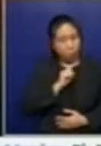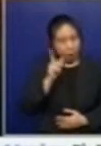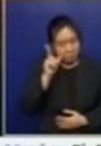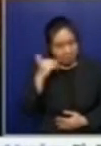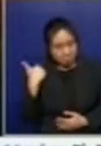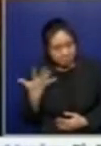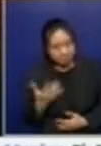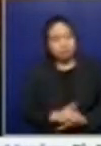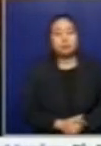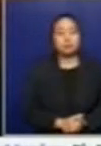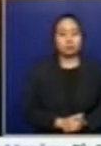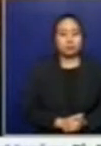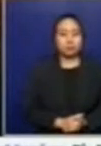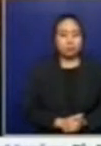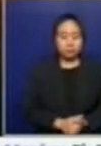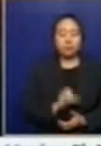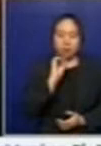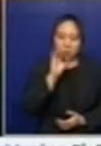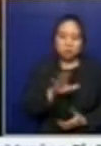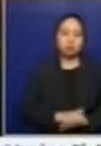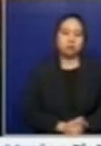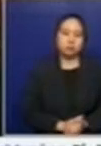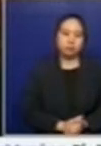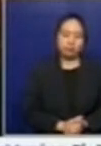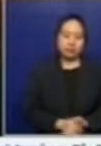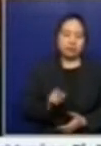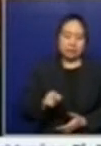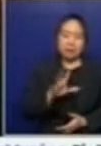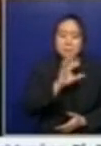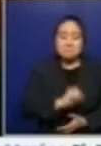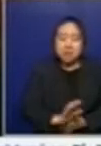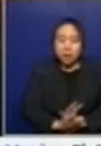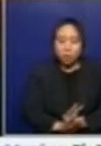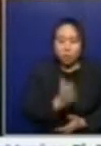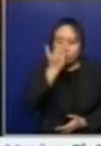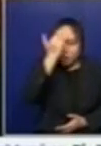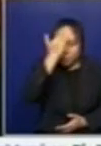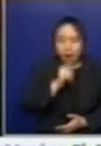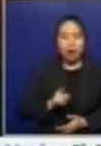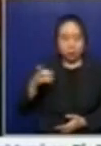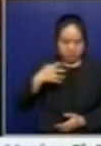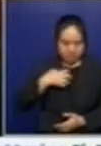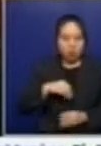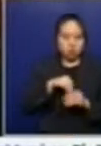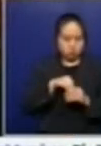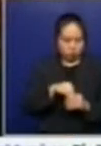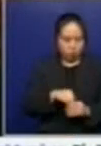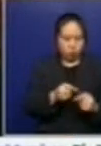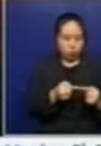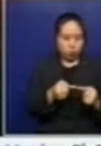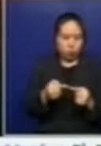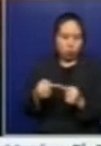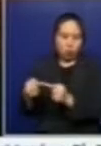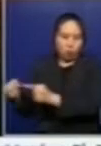ะครับนะแล้วบอกว่าที่ไม่เอาเพราะเขาอยากอยู่ยาวนะครับย้ำอี